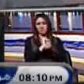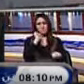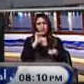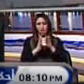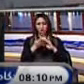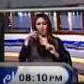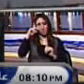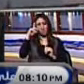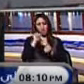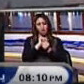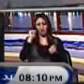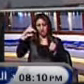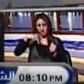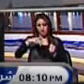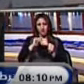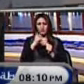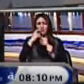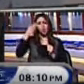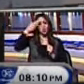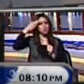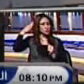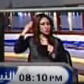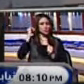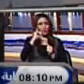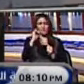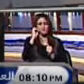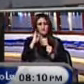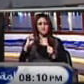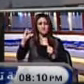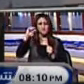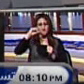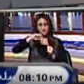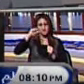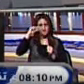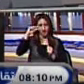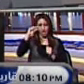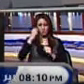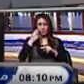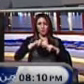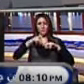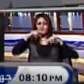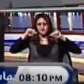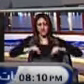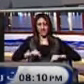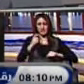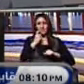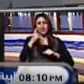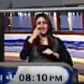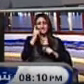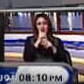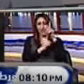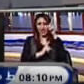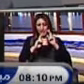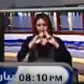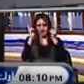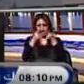معنا على التليفون معالي المستشار محمود بك الحفناوي المحامي العام بالمكتب الفني لمعالي النائب العام. مساء